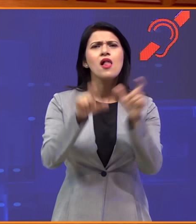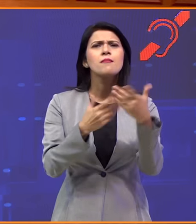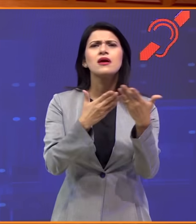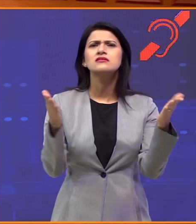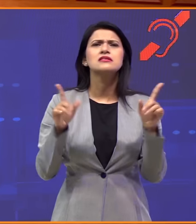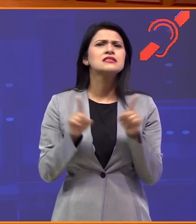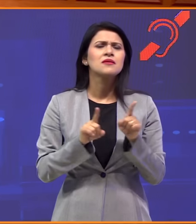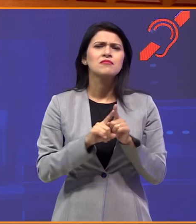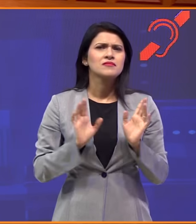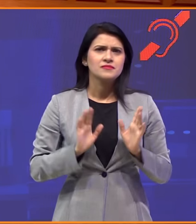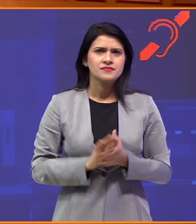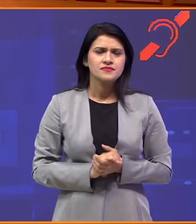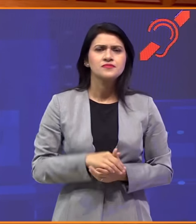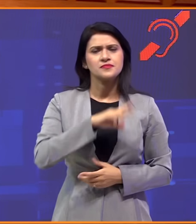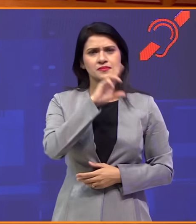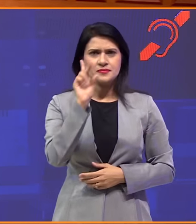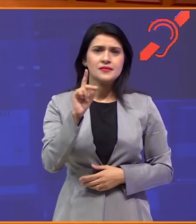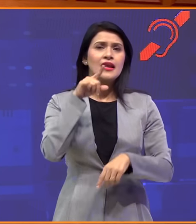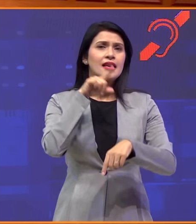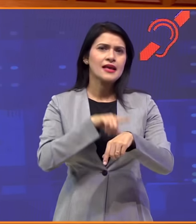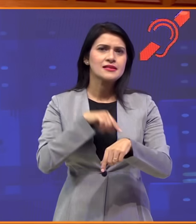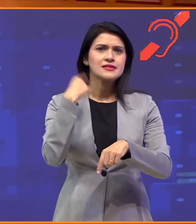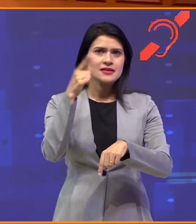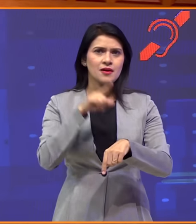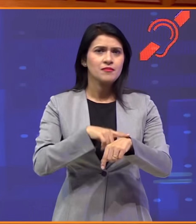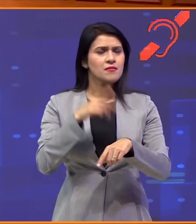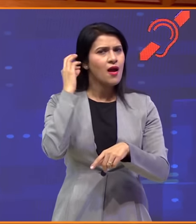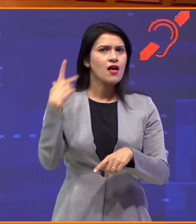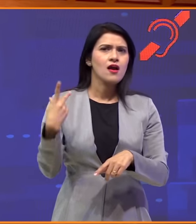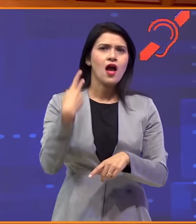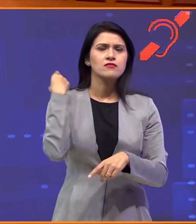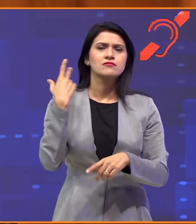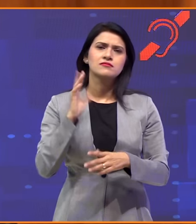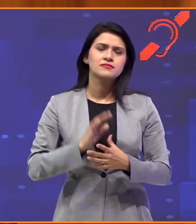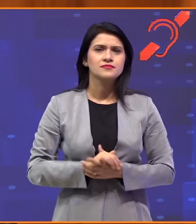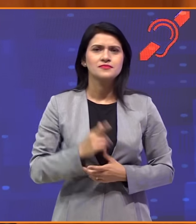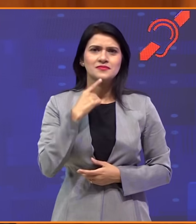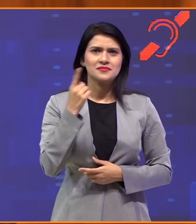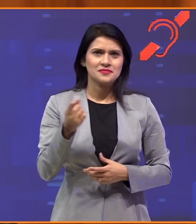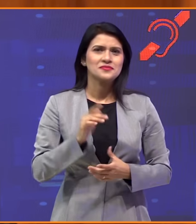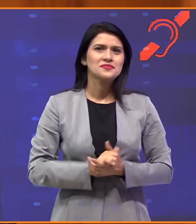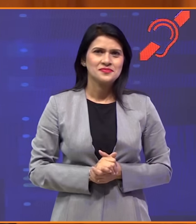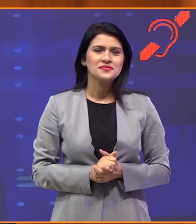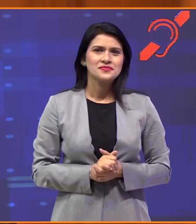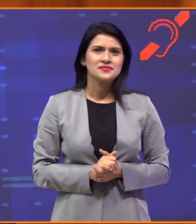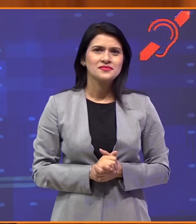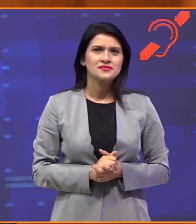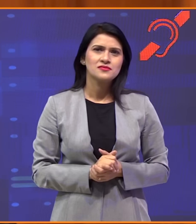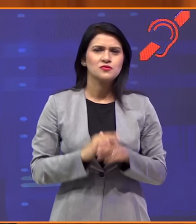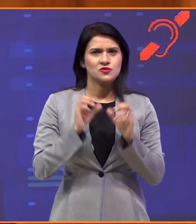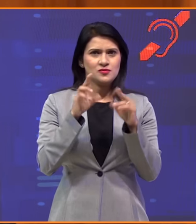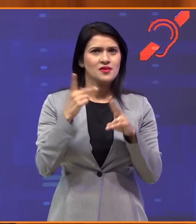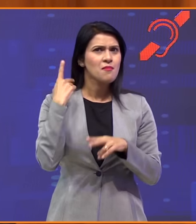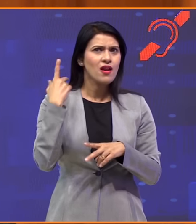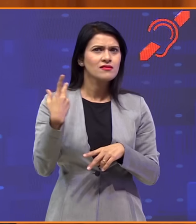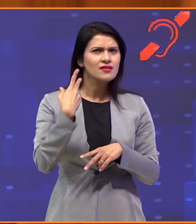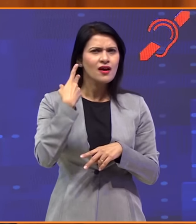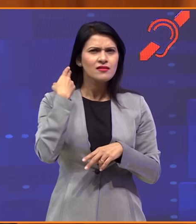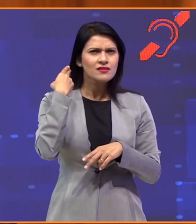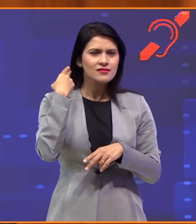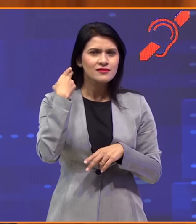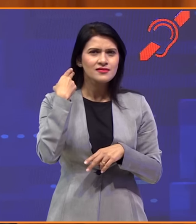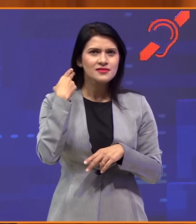है अगली बार जब मैं मिला उसे तो उस मैंने कहा बाल काट दे मेरे अनुराग मैंने कहा उसने कहा ठीक है जब बाल काटना शुरू